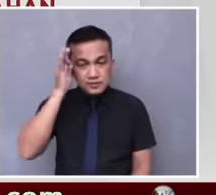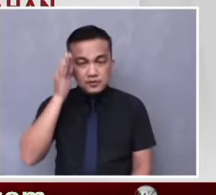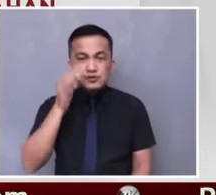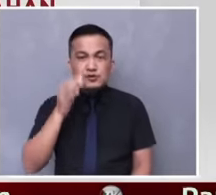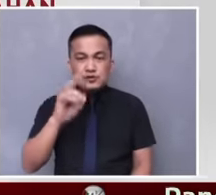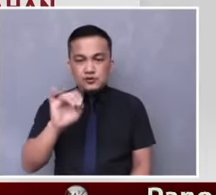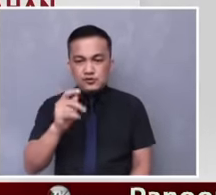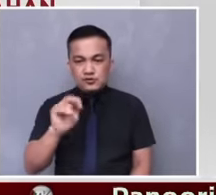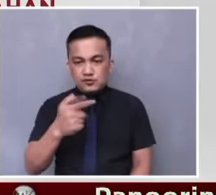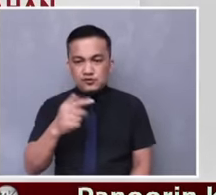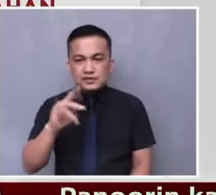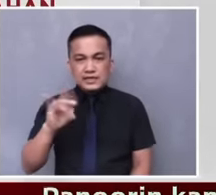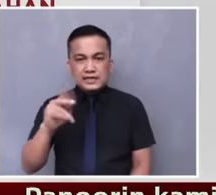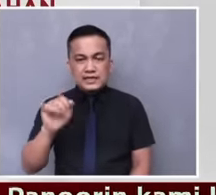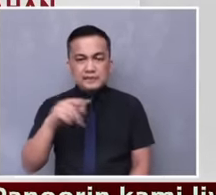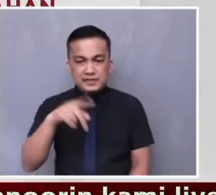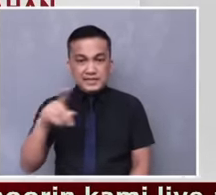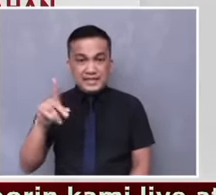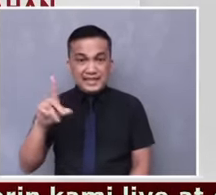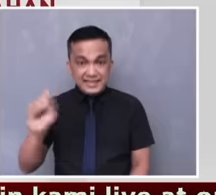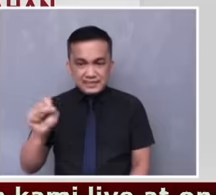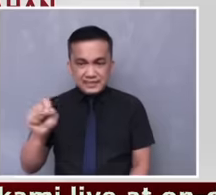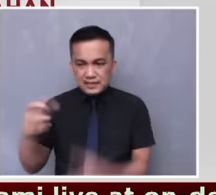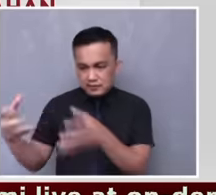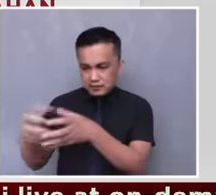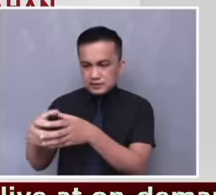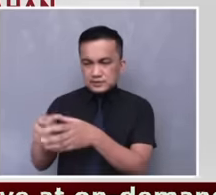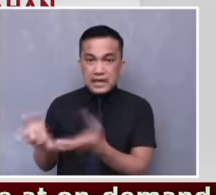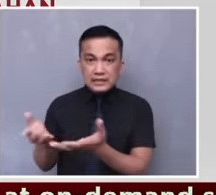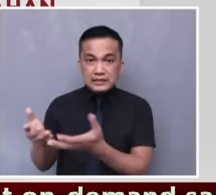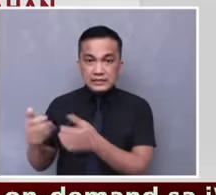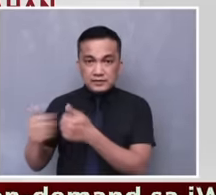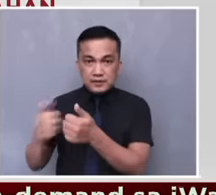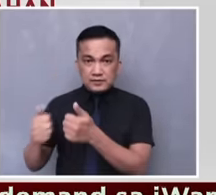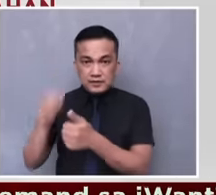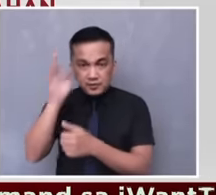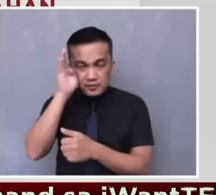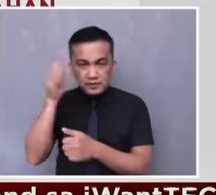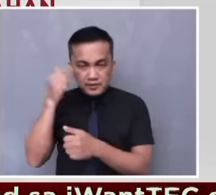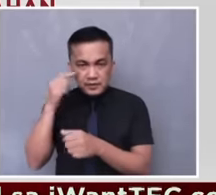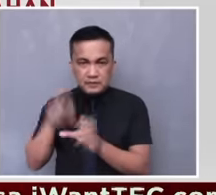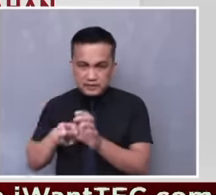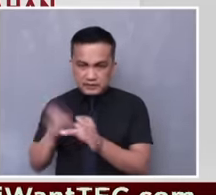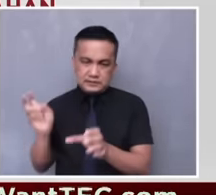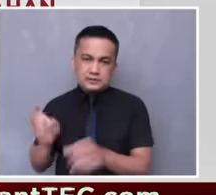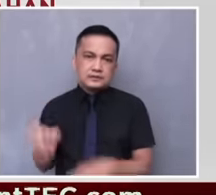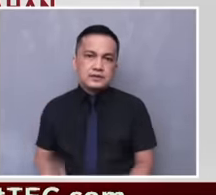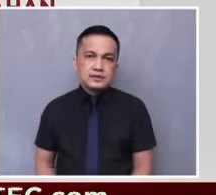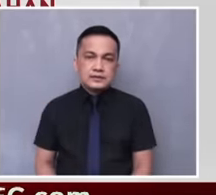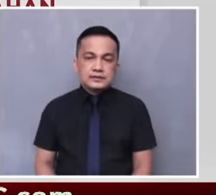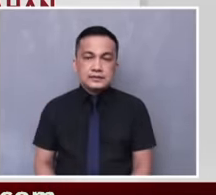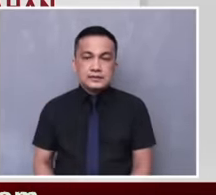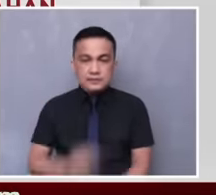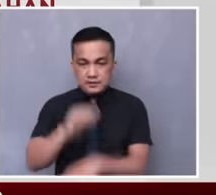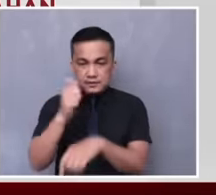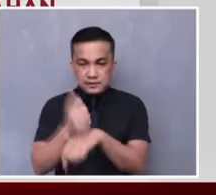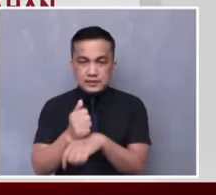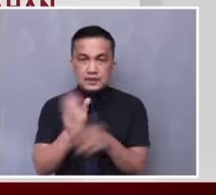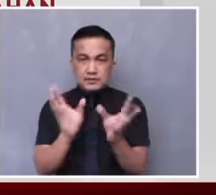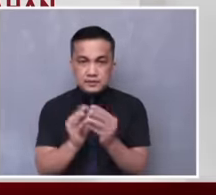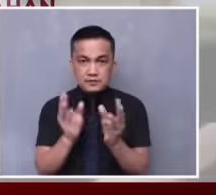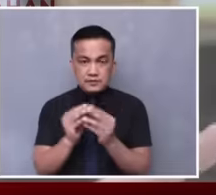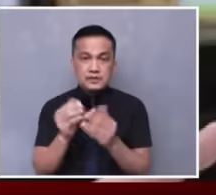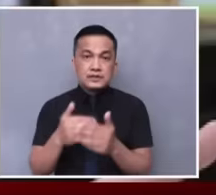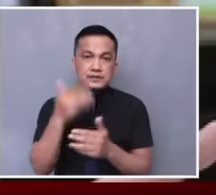o PDDS, ang partido kung saan tumatakbo si Go ang pag-atras ng senador. Nakadakda rin silang magpulong para sa susunod